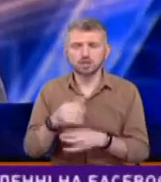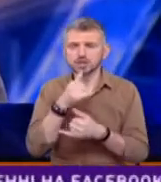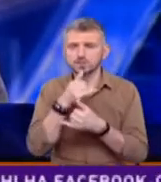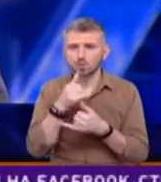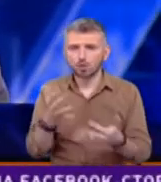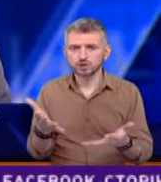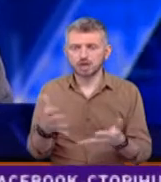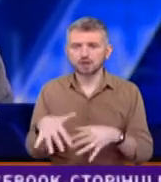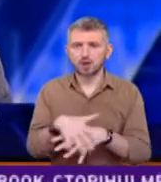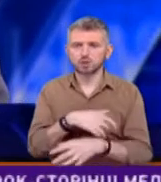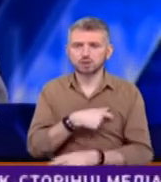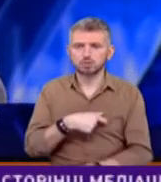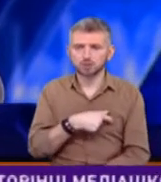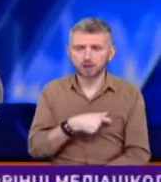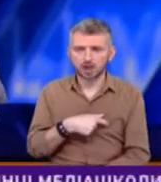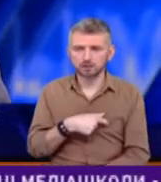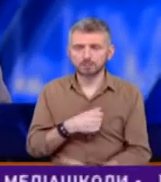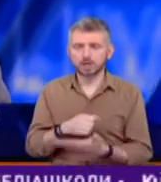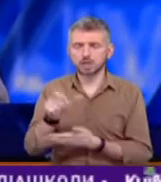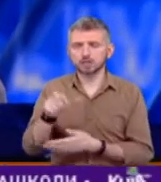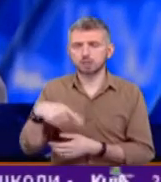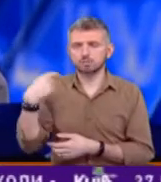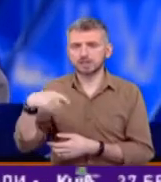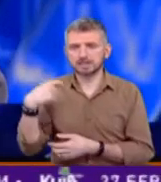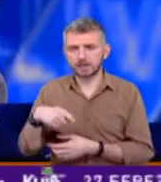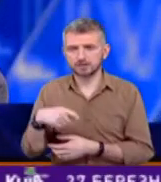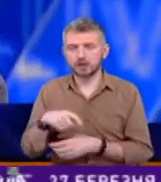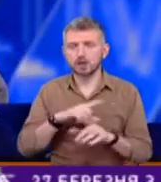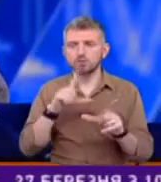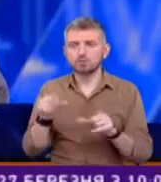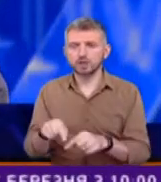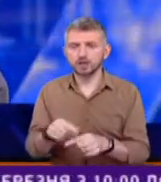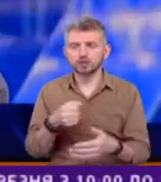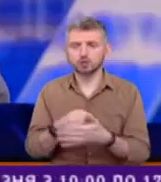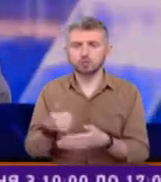може народний депутат, кандидат в президенти поїхати до